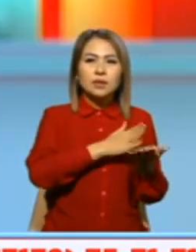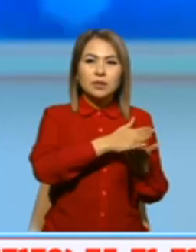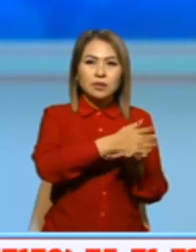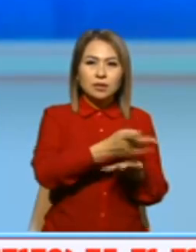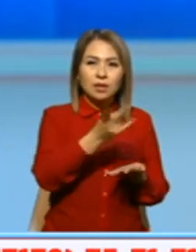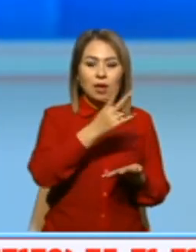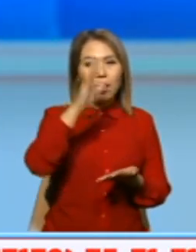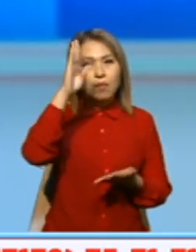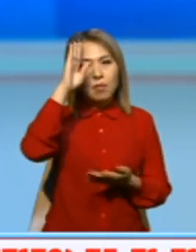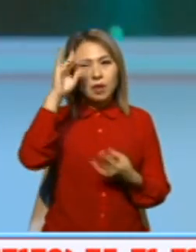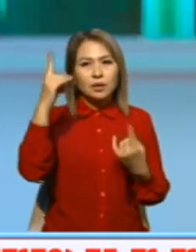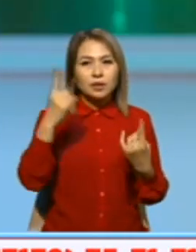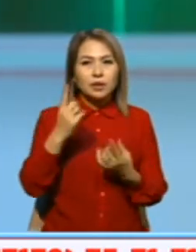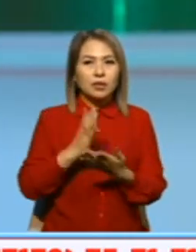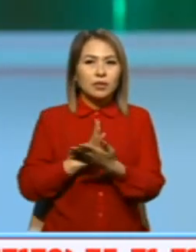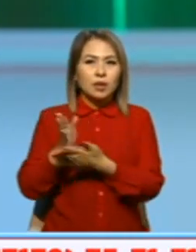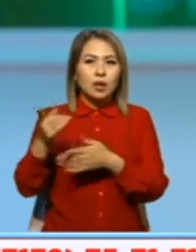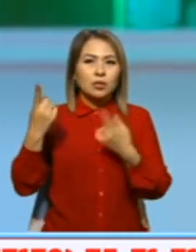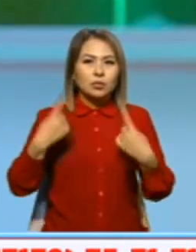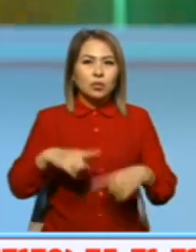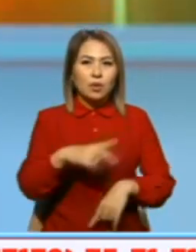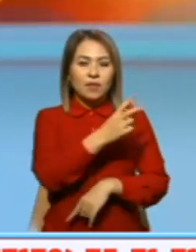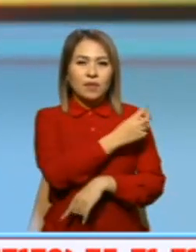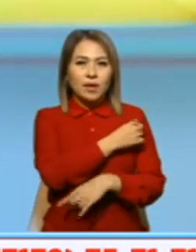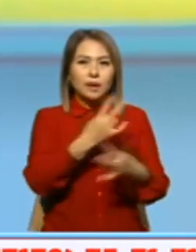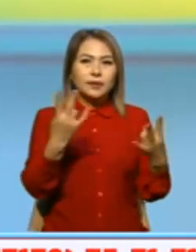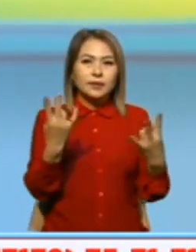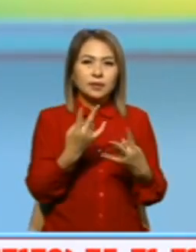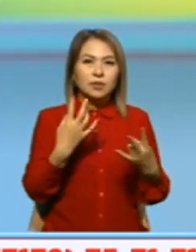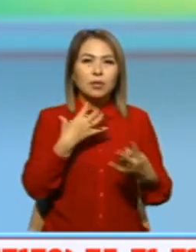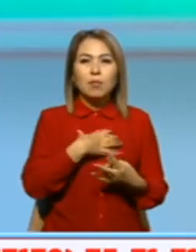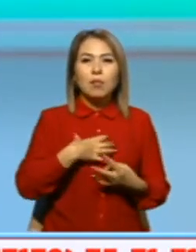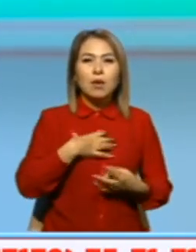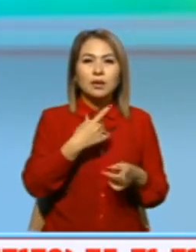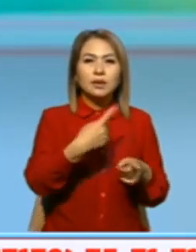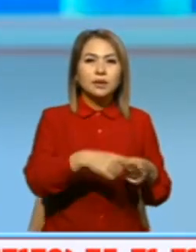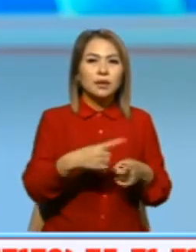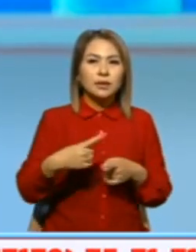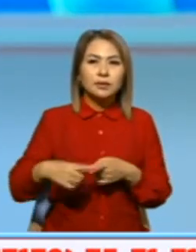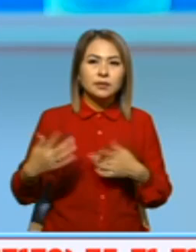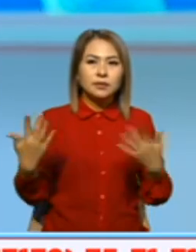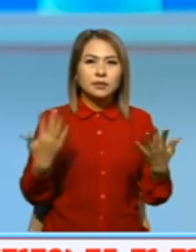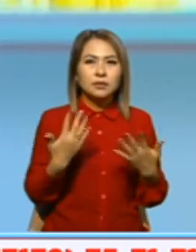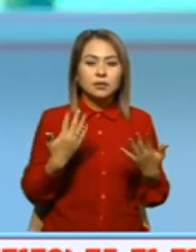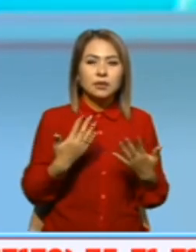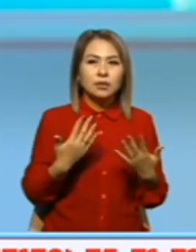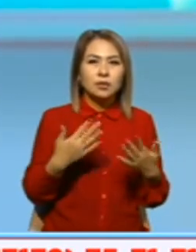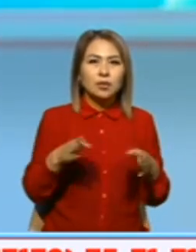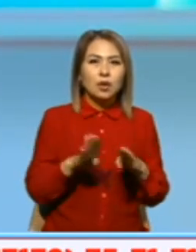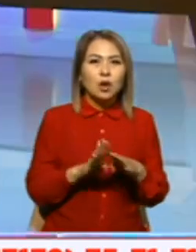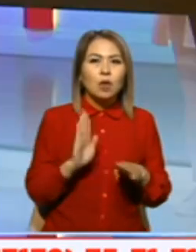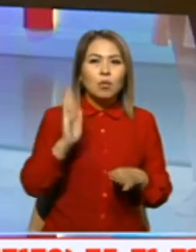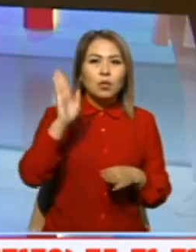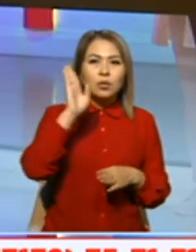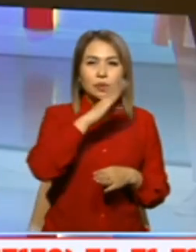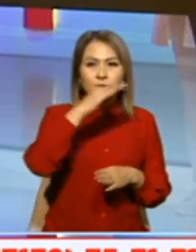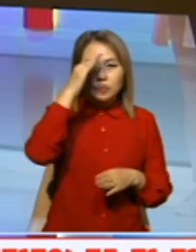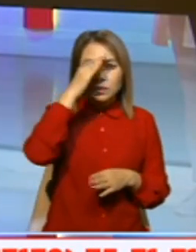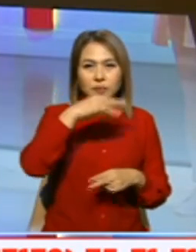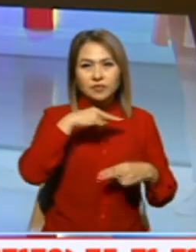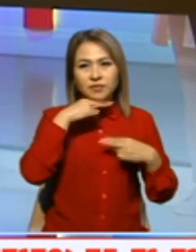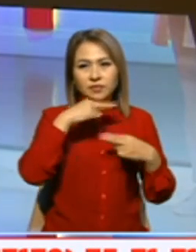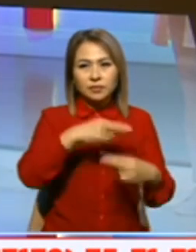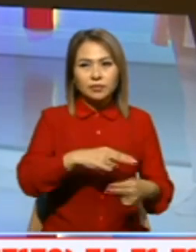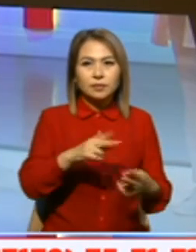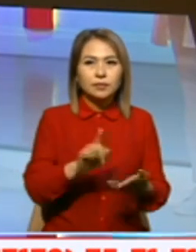керек, ұл балалар урологқа тексерілудің маңызы неде, болашақта олардың ата-ана болуына біз қазірден бастап көңіл